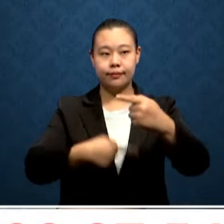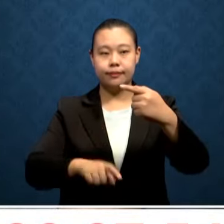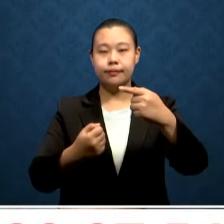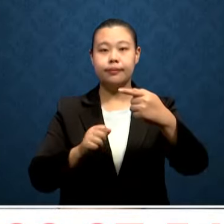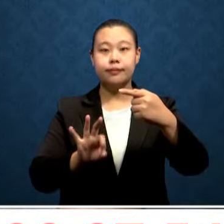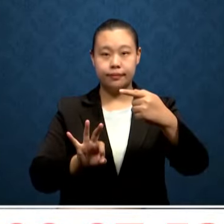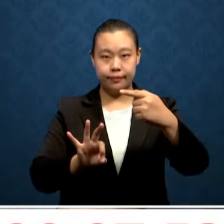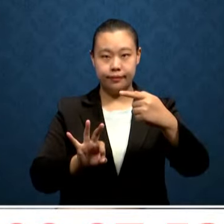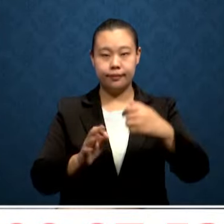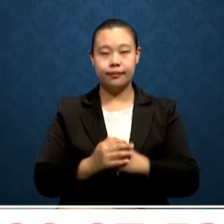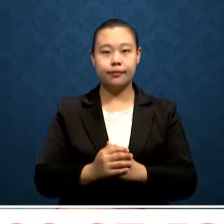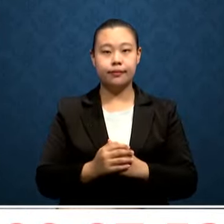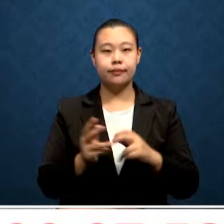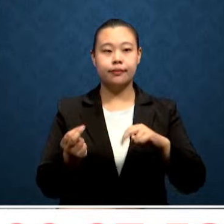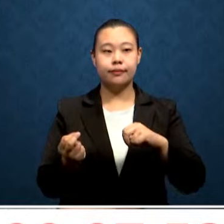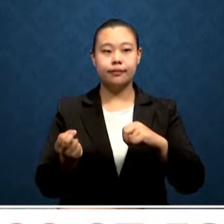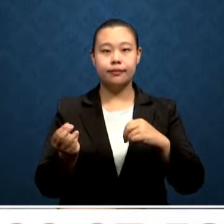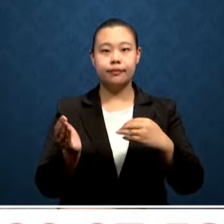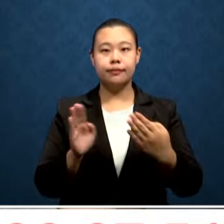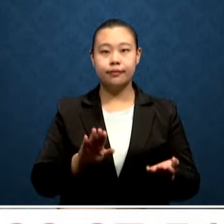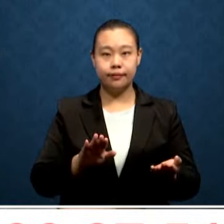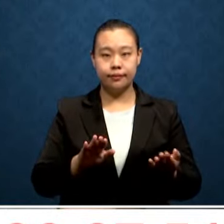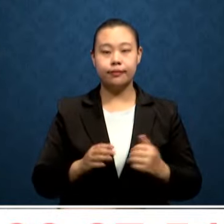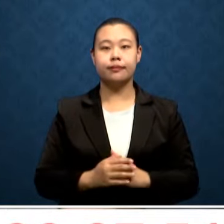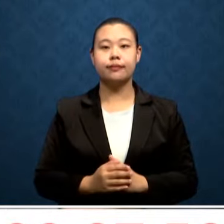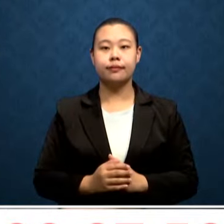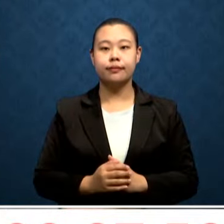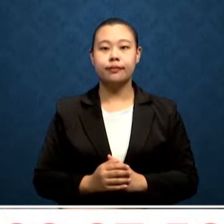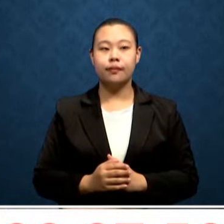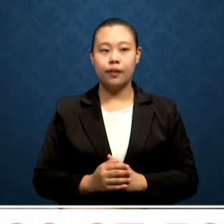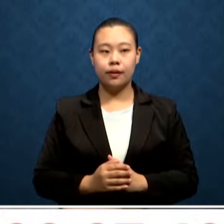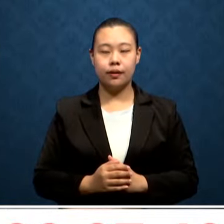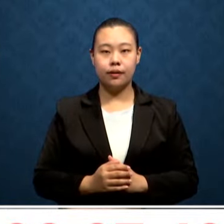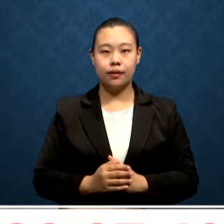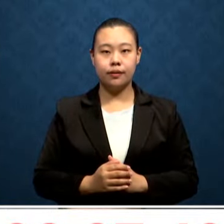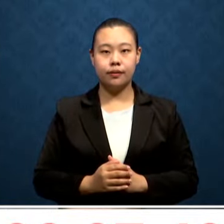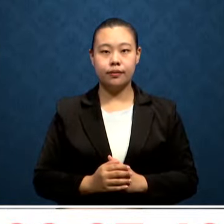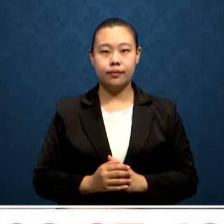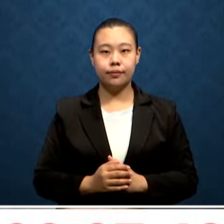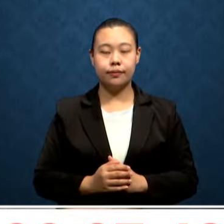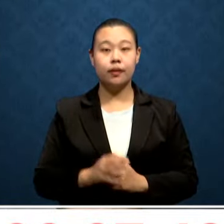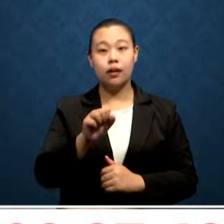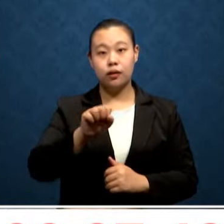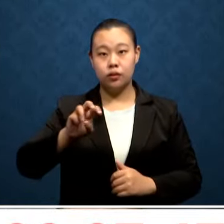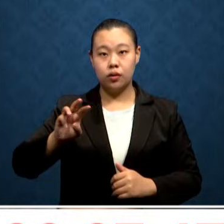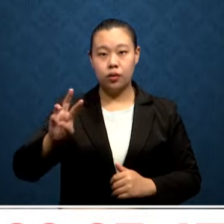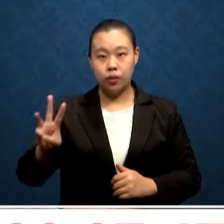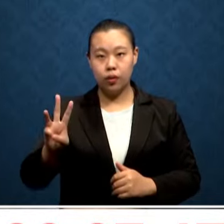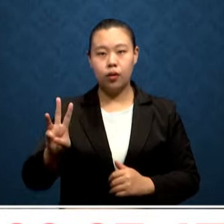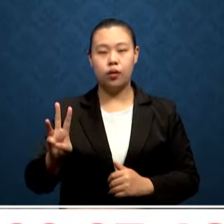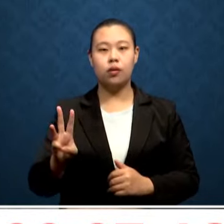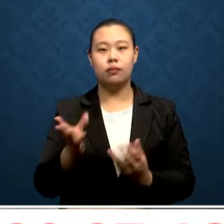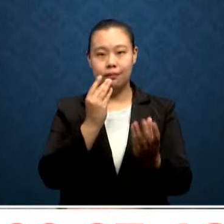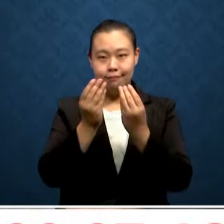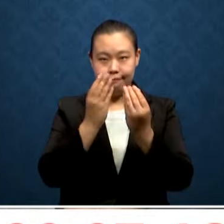นครปหนุ่มครับเท่าที่ฟังสมาชิกหลายท่านนะครับได้อภิปรายนะครับในส่วนของกรรมาธิการ